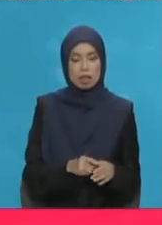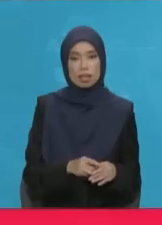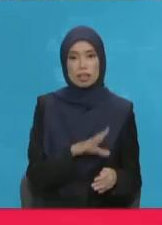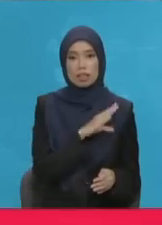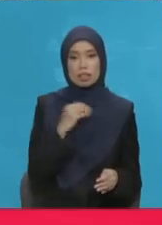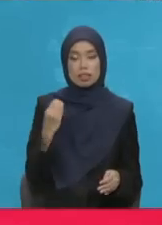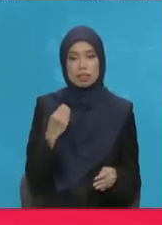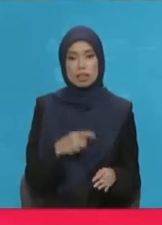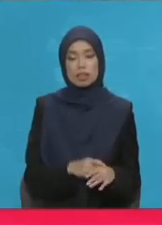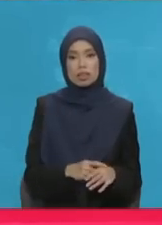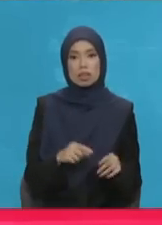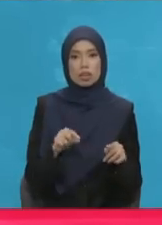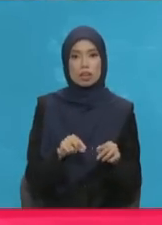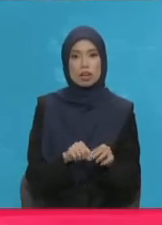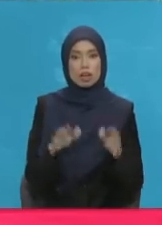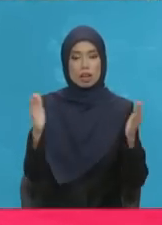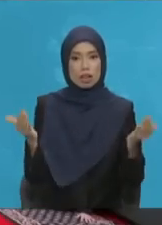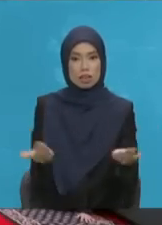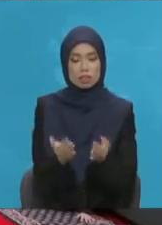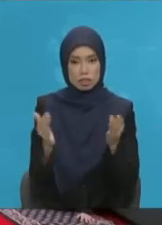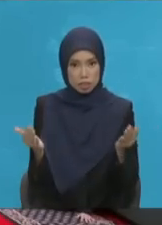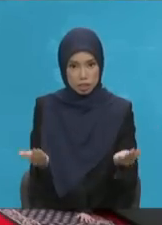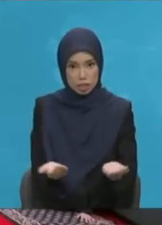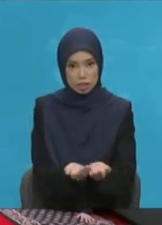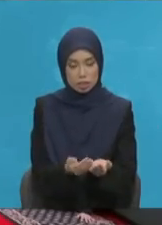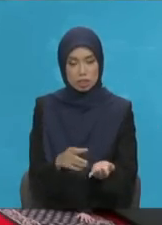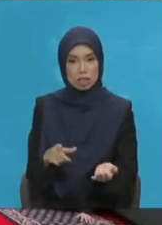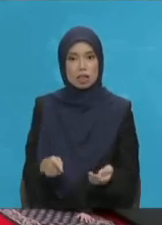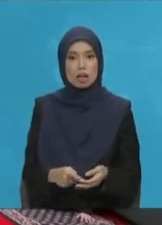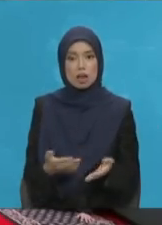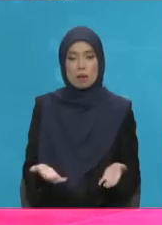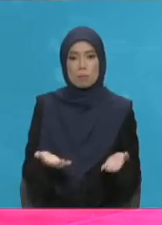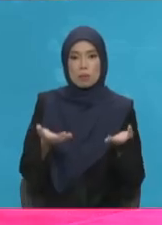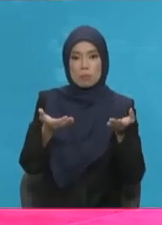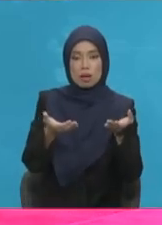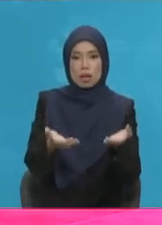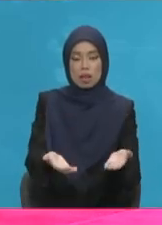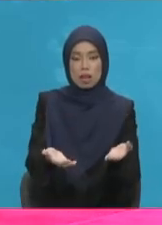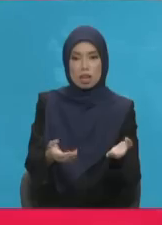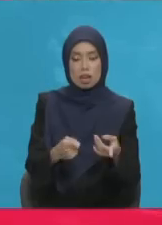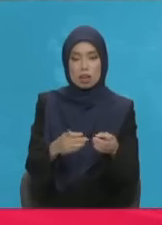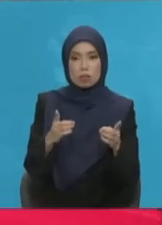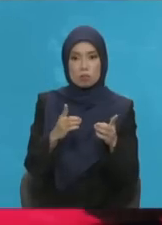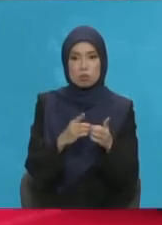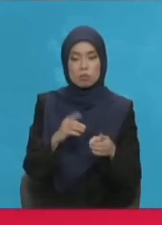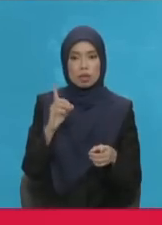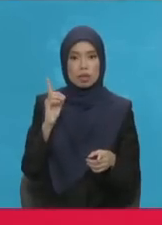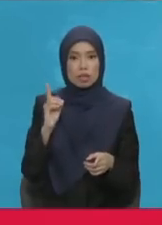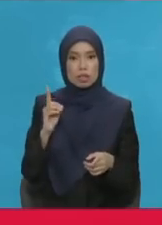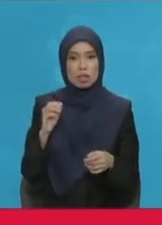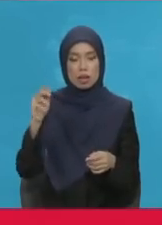tengah-tengah majelis Gang se gangse bau-bauan diangkat dan diletakkan di hadapan yang dimuliakan